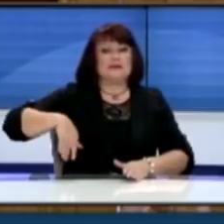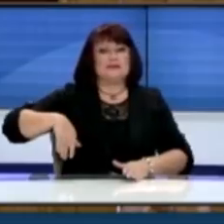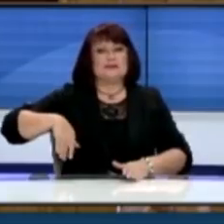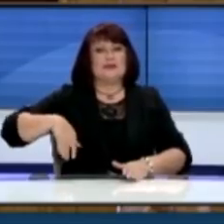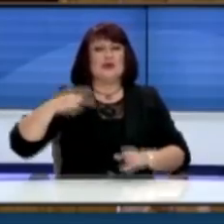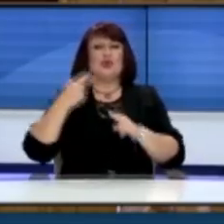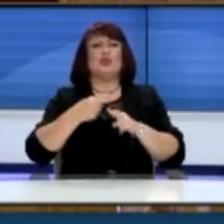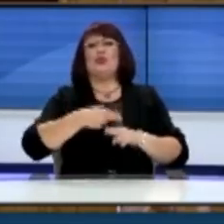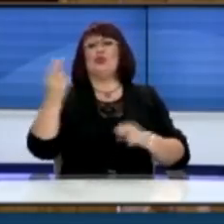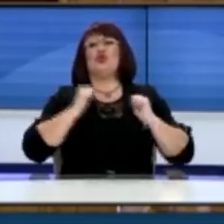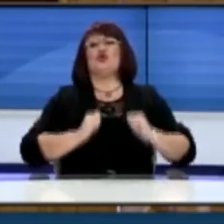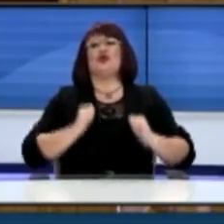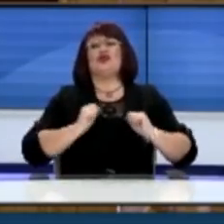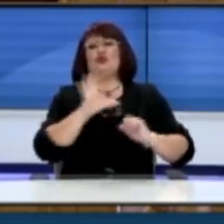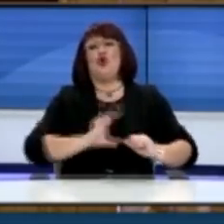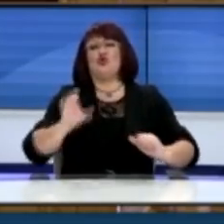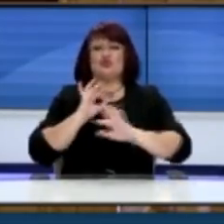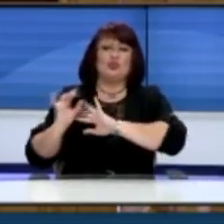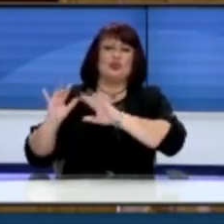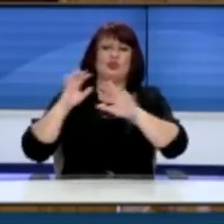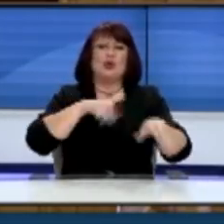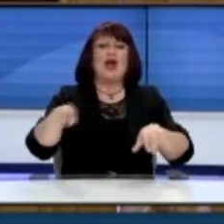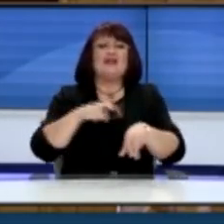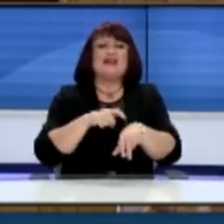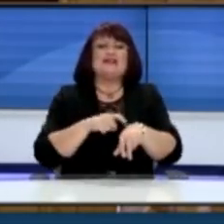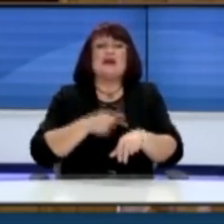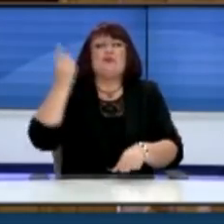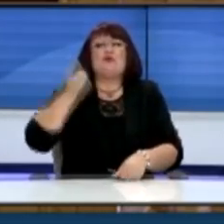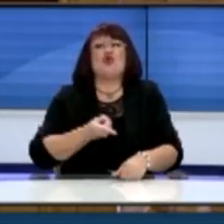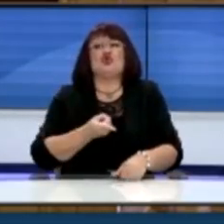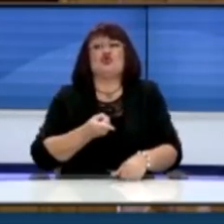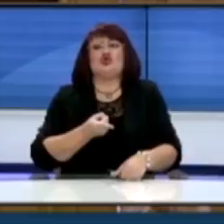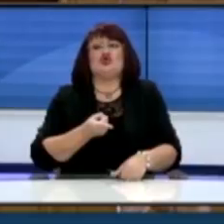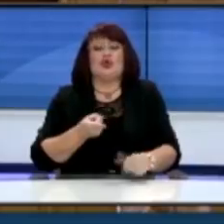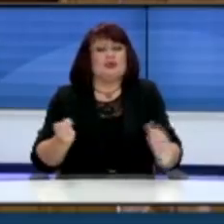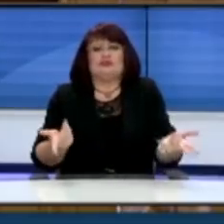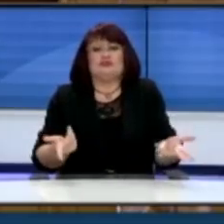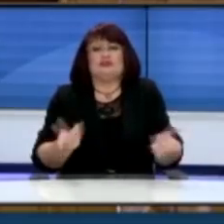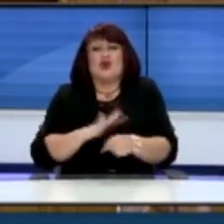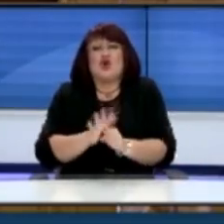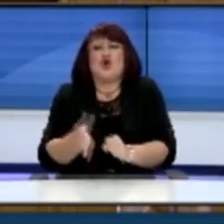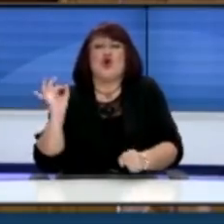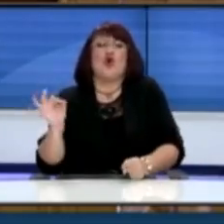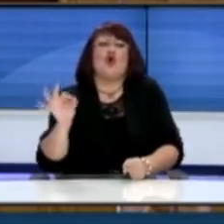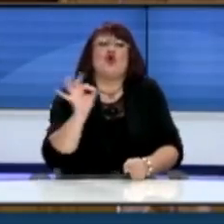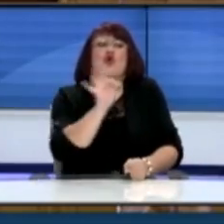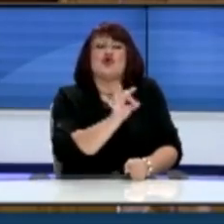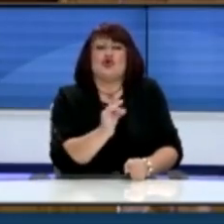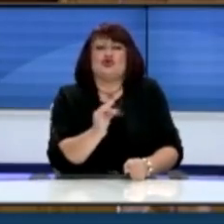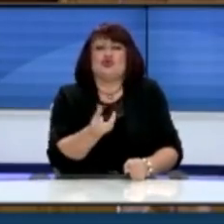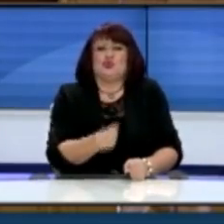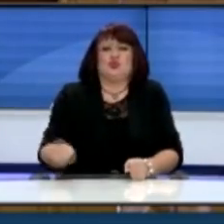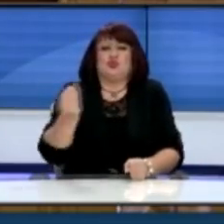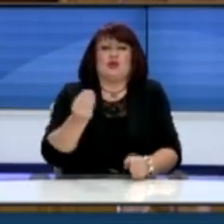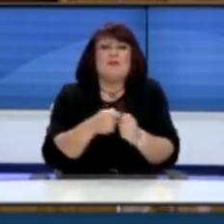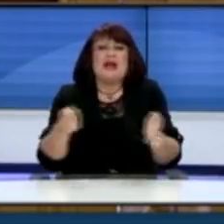τους πιο δημοφιλείς τουριστικούς προορισμούς που βράζει. Ούτε ένα μέτρο θωράκισης του δημόσιου συστήματος δεν ανακοινώσατε.